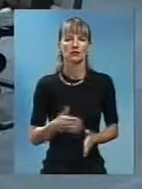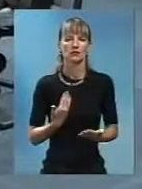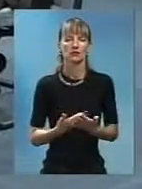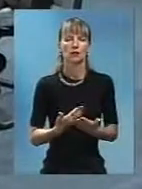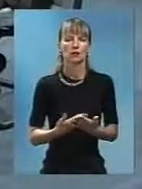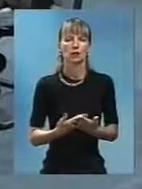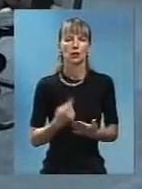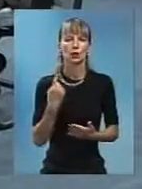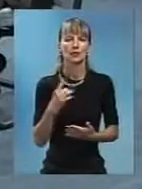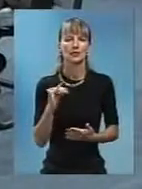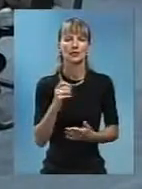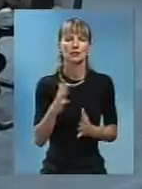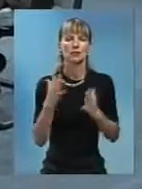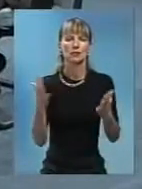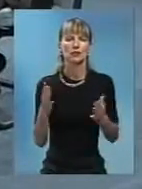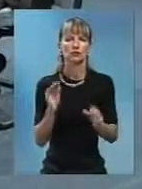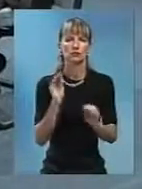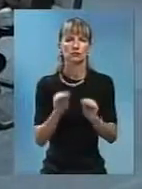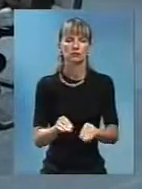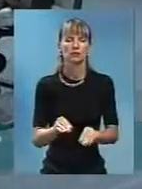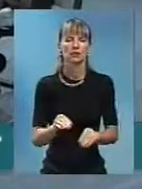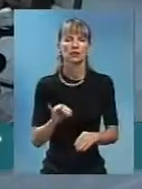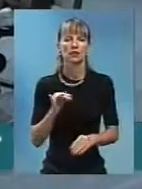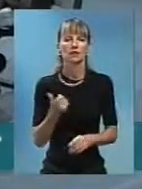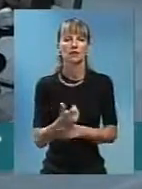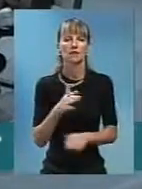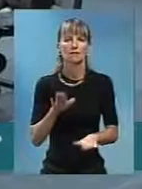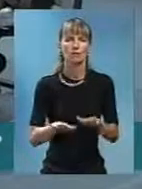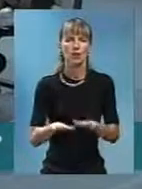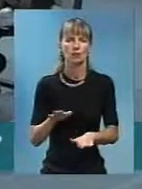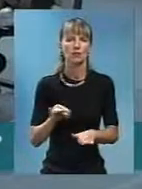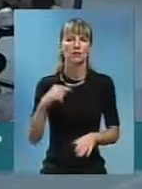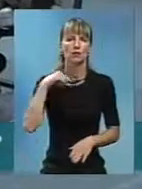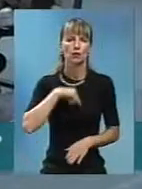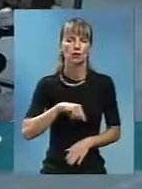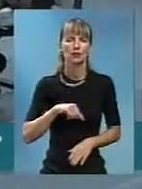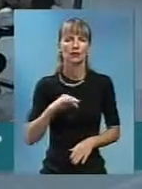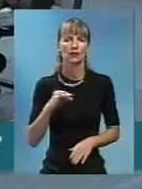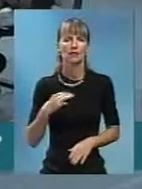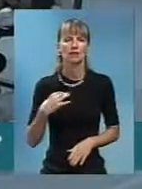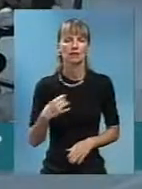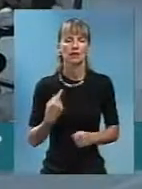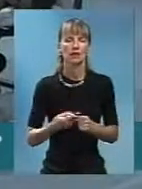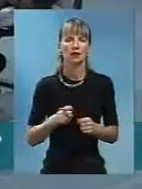з найбільших експонатів і, можливо, з найтаких вагоміших і в духовному сенсі, і фізично.